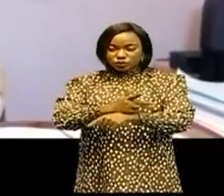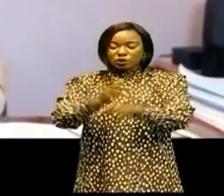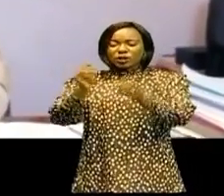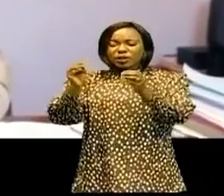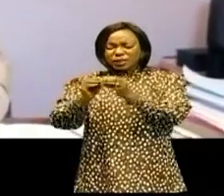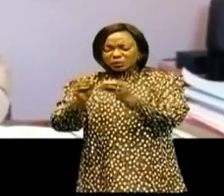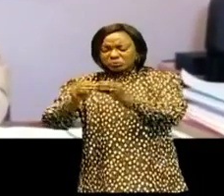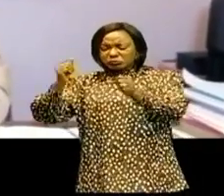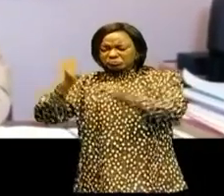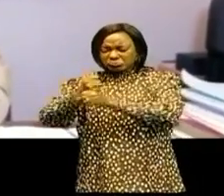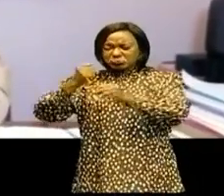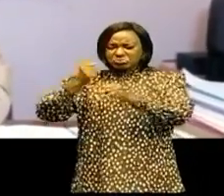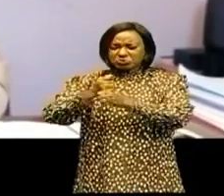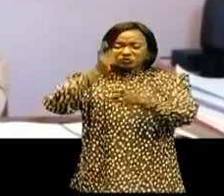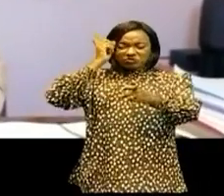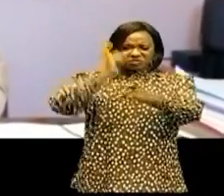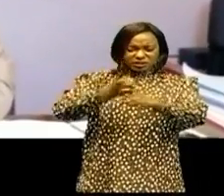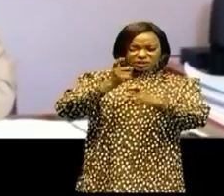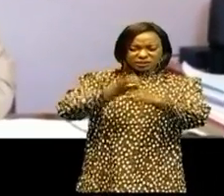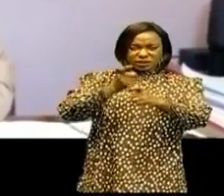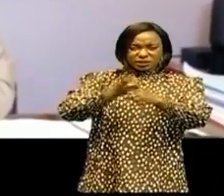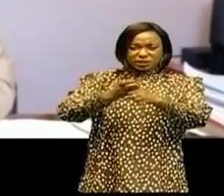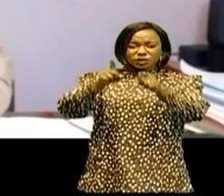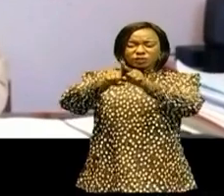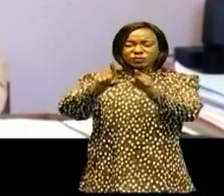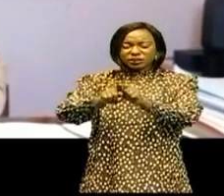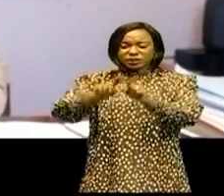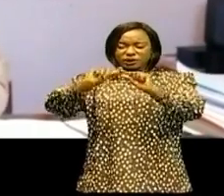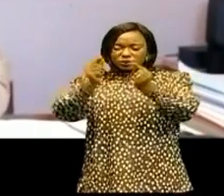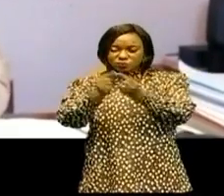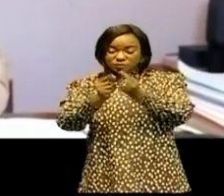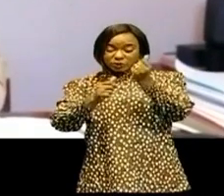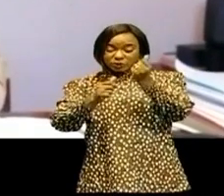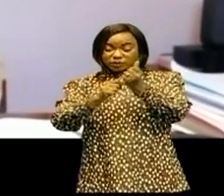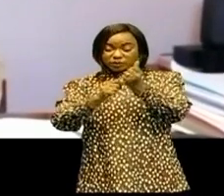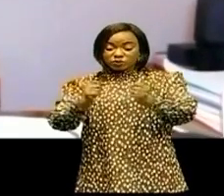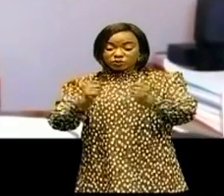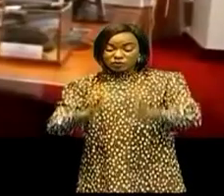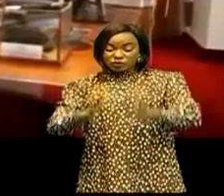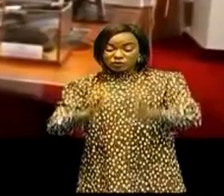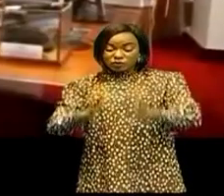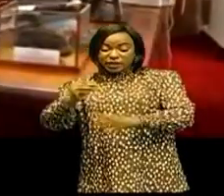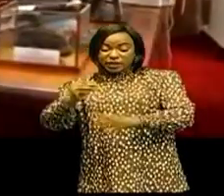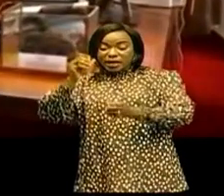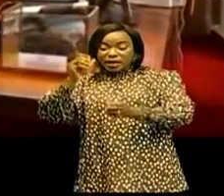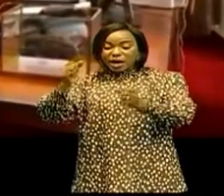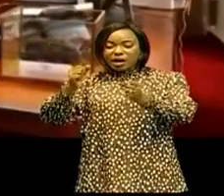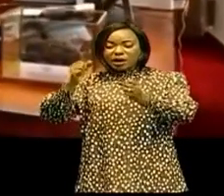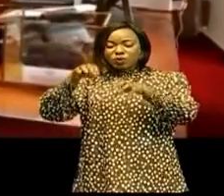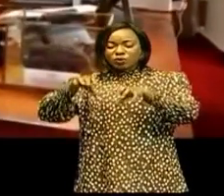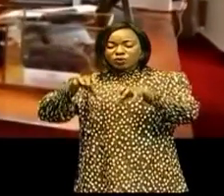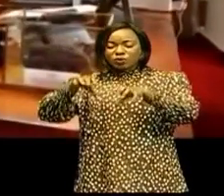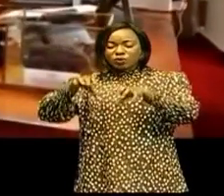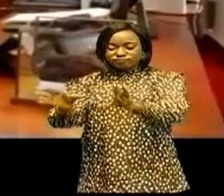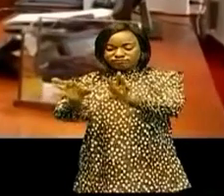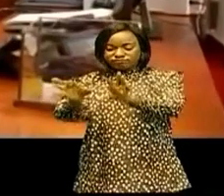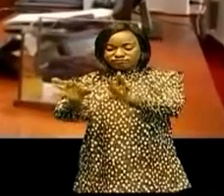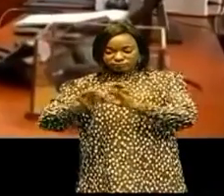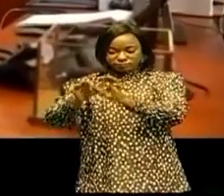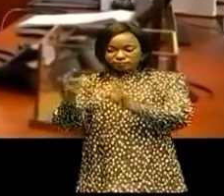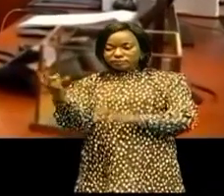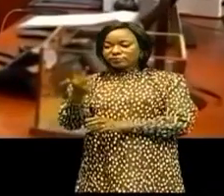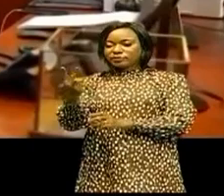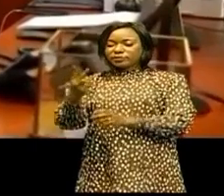d'intenses travaux, les délégués angolais et congolais ont discuté de l'état de la coopération de nos deux